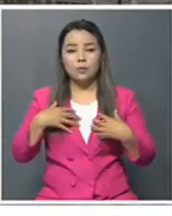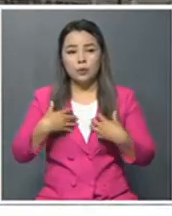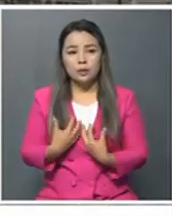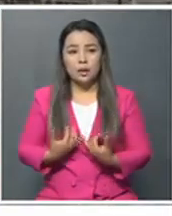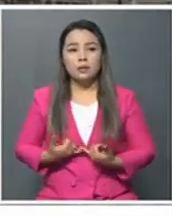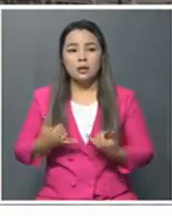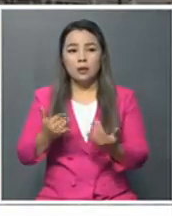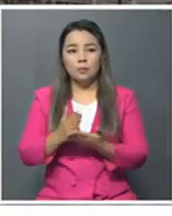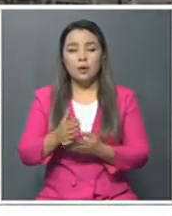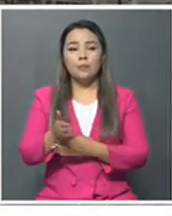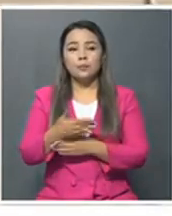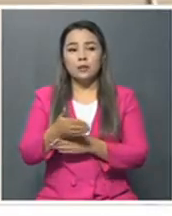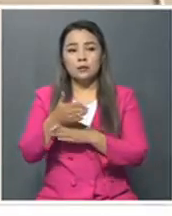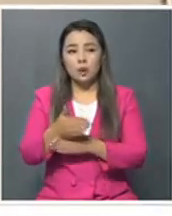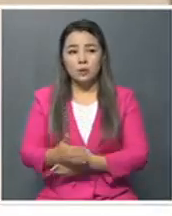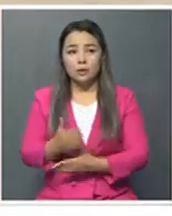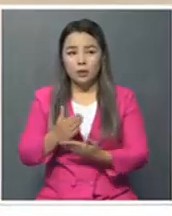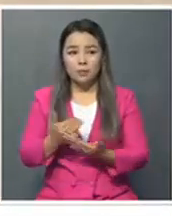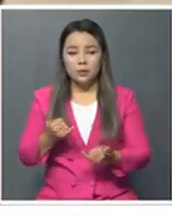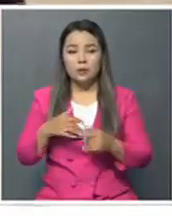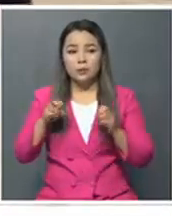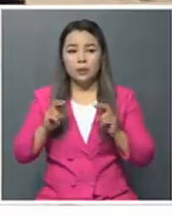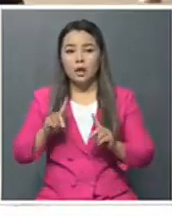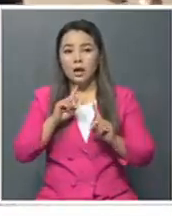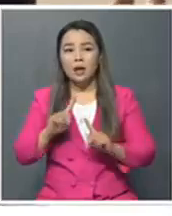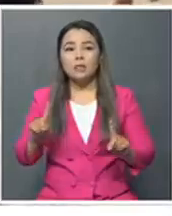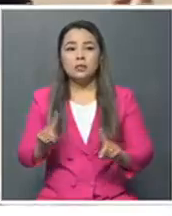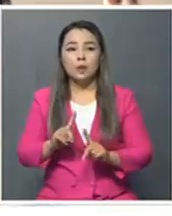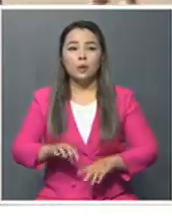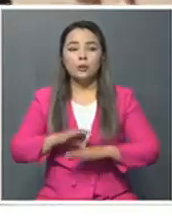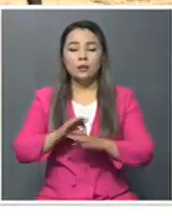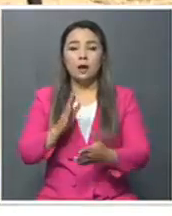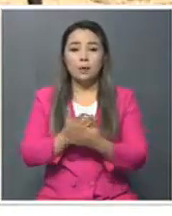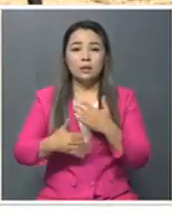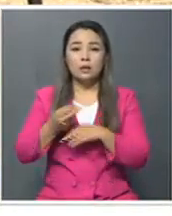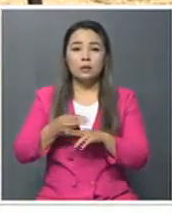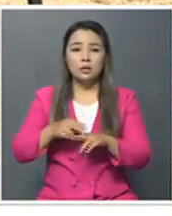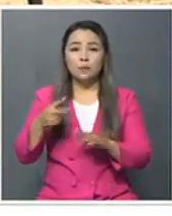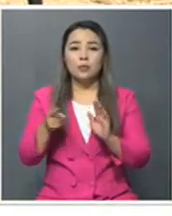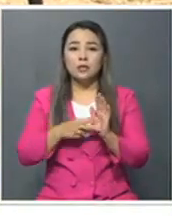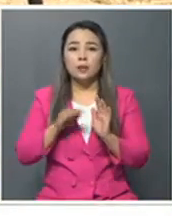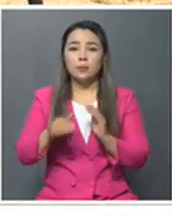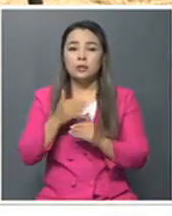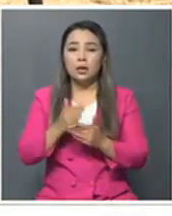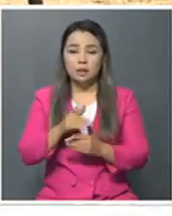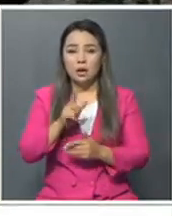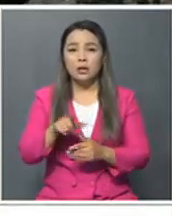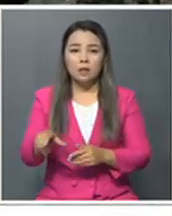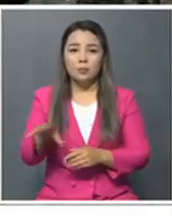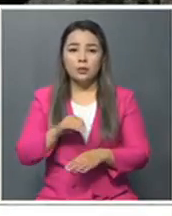тұтады. Мемлекеттік ту төмен сүріліп арнайы рәсімдер өтеді. Эпидемия басталғалы бұл елде 27 000-дай адам қайтыс болған.